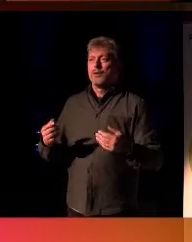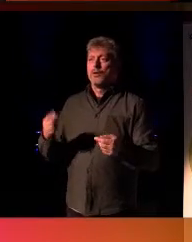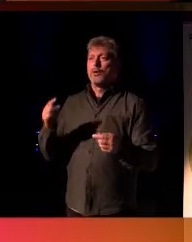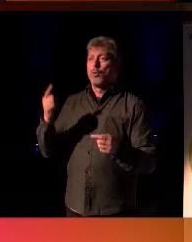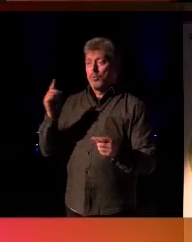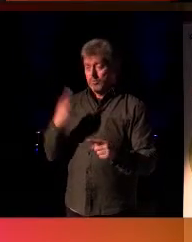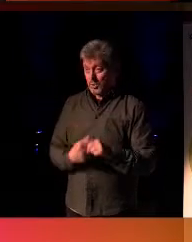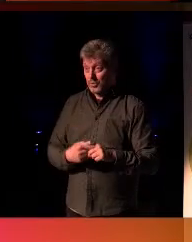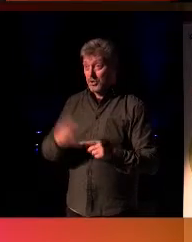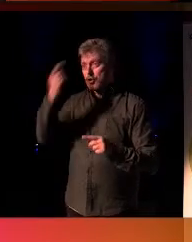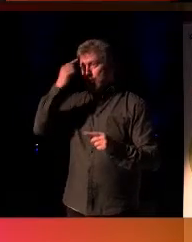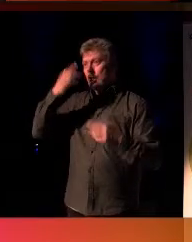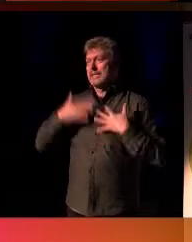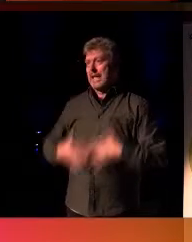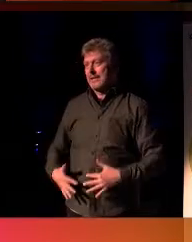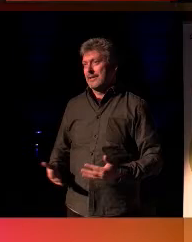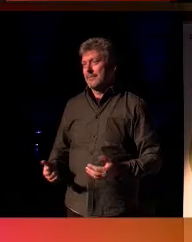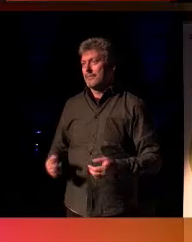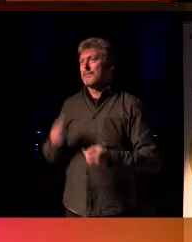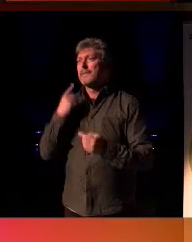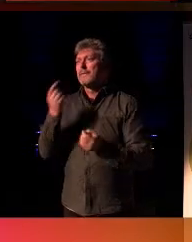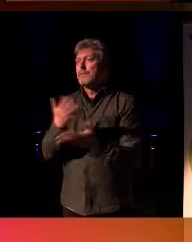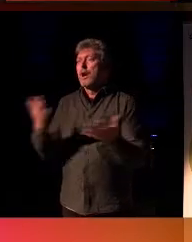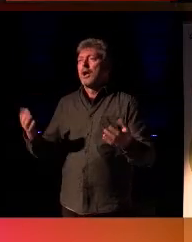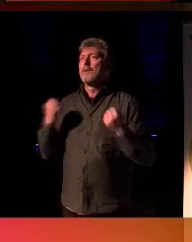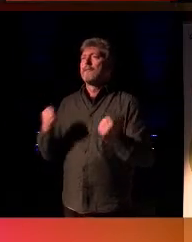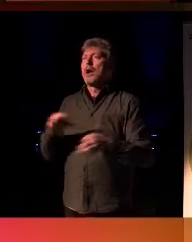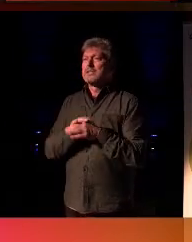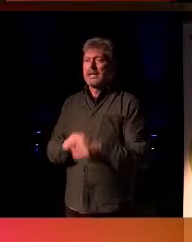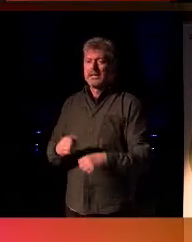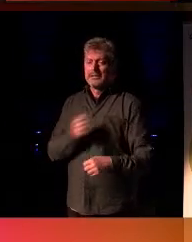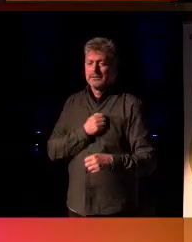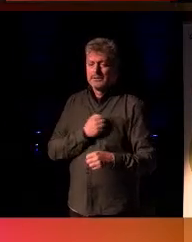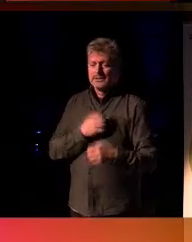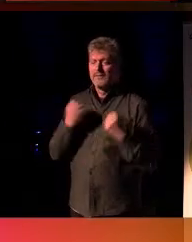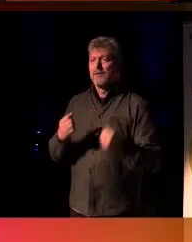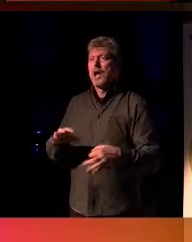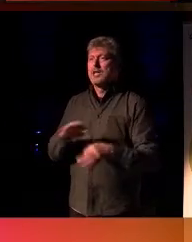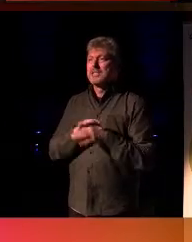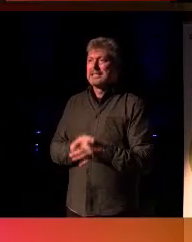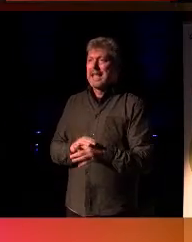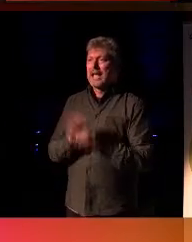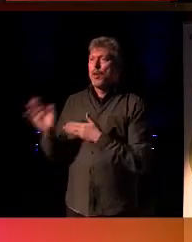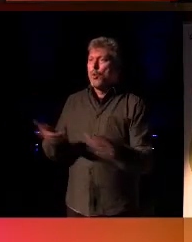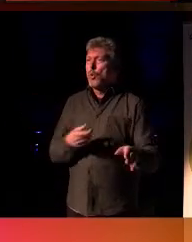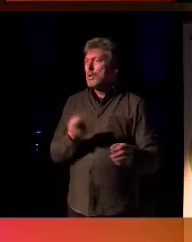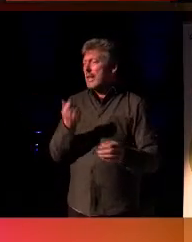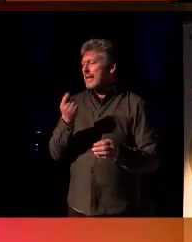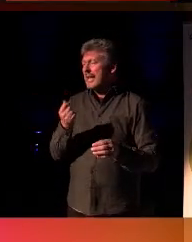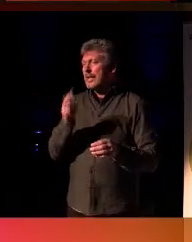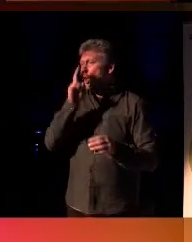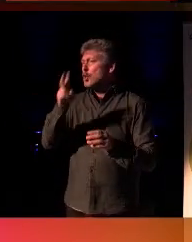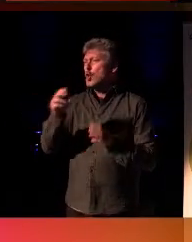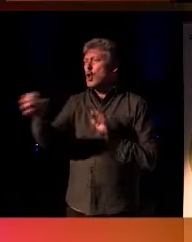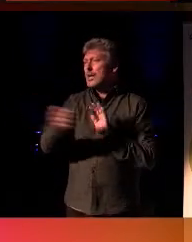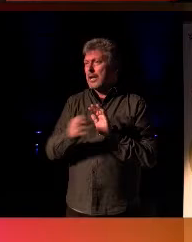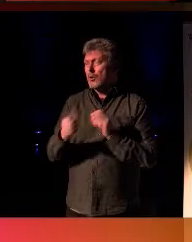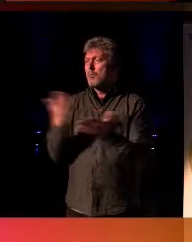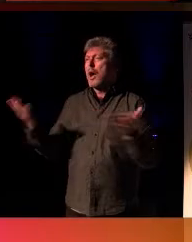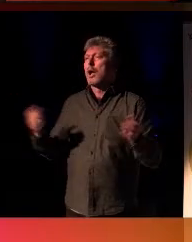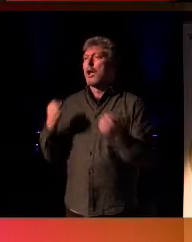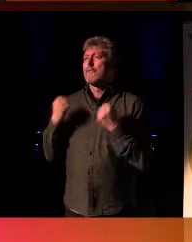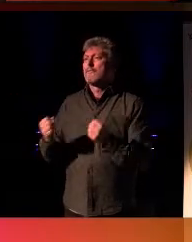Vi hører at mange fastleger er urolige for fastlegeordningen, at det er liten nyrekruttering, og at mange fastleger nærmer